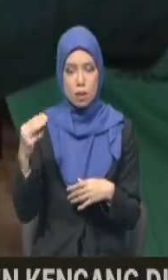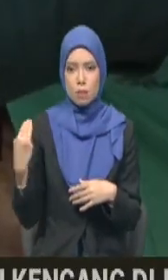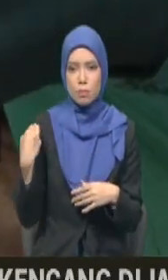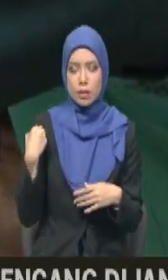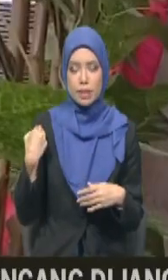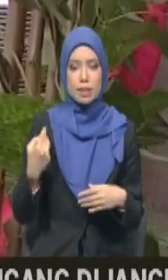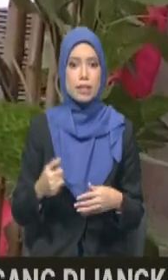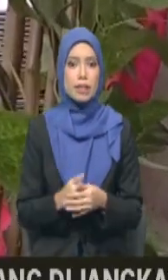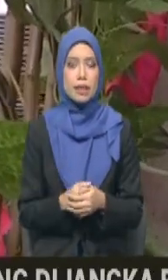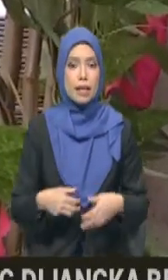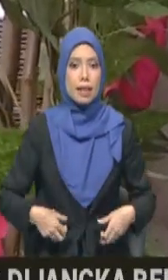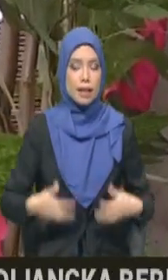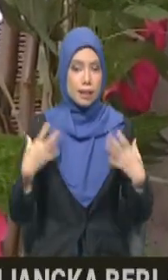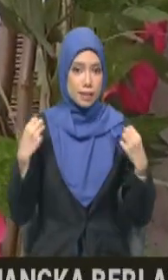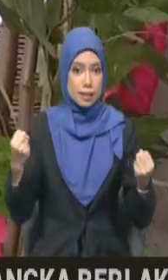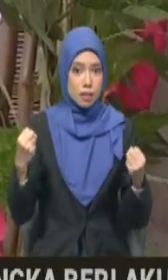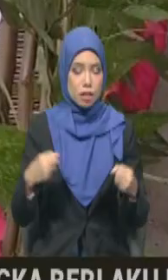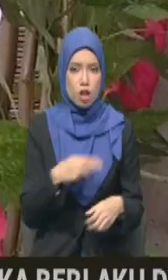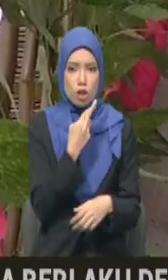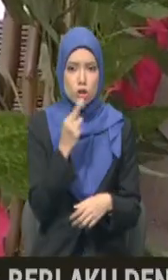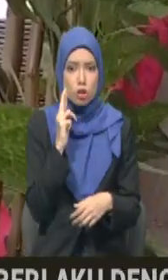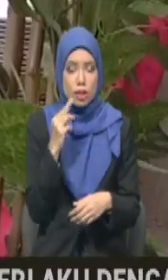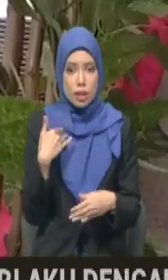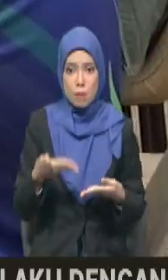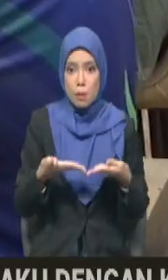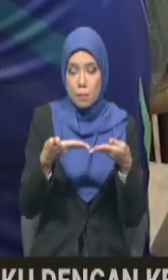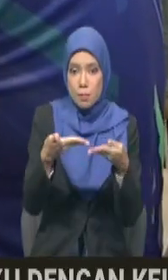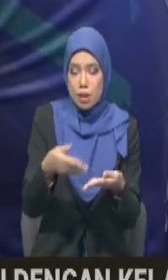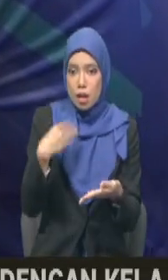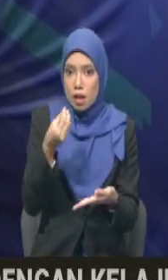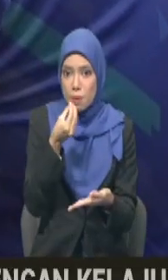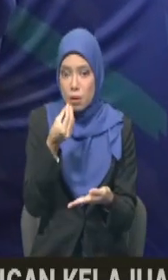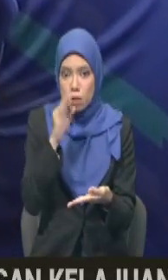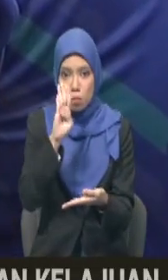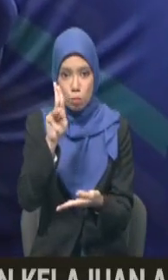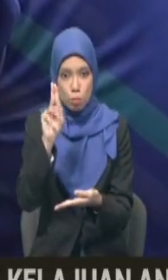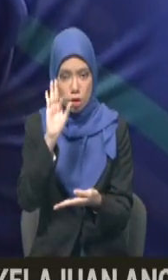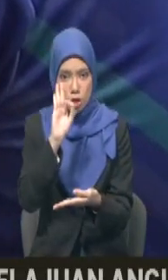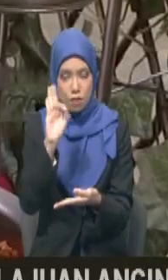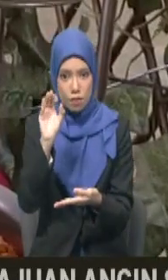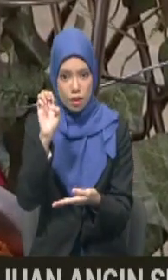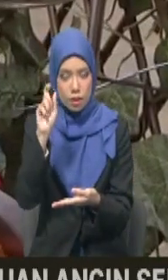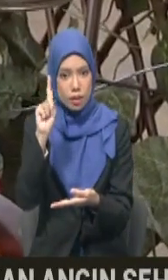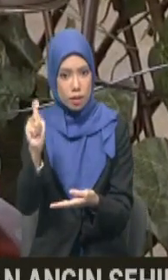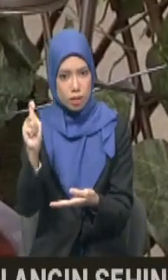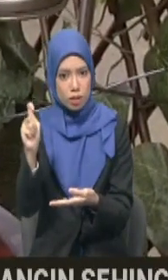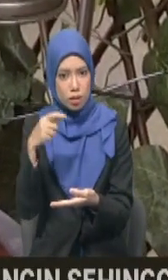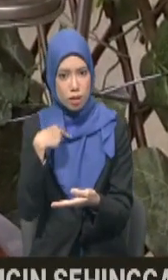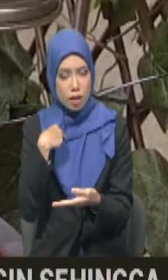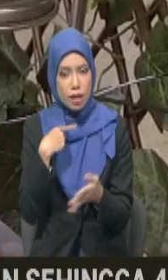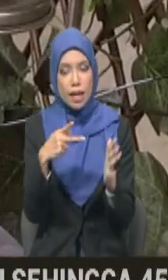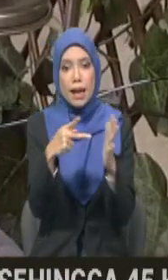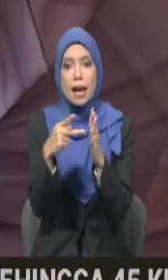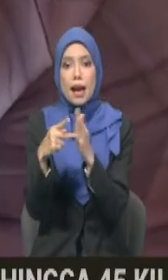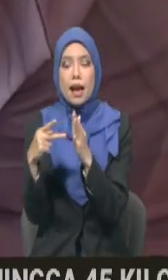kesihatan restoran ini juga menawarkan sajian bufet selera kampung dengan lebih kurang 13 jenis masakan